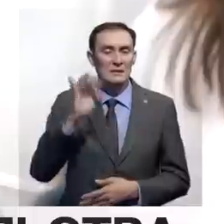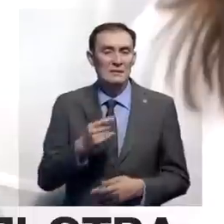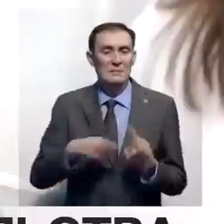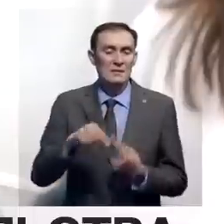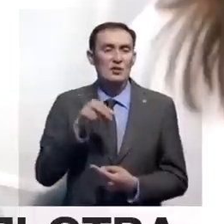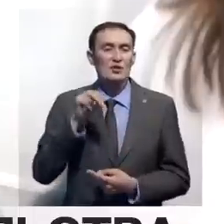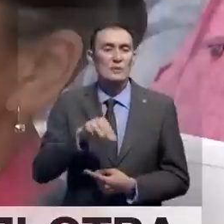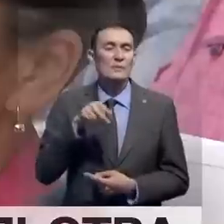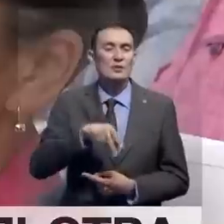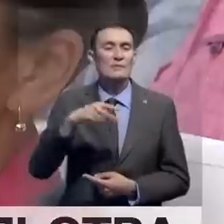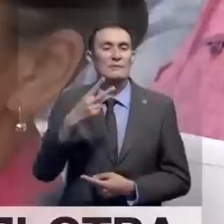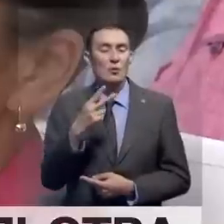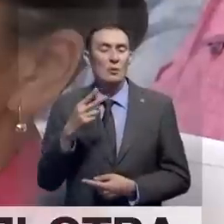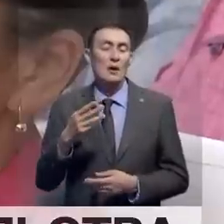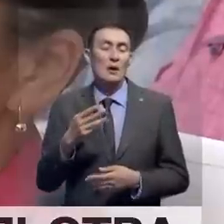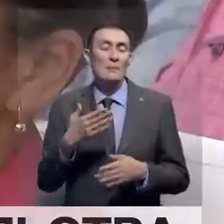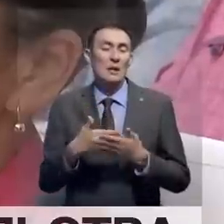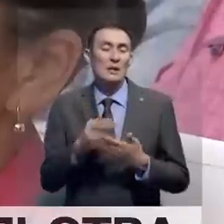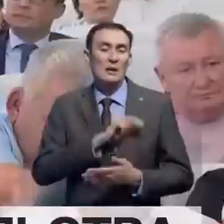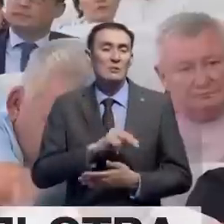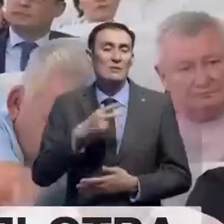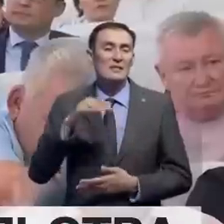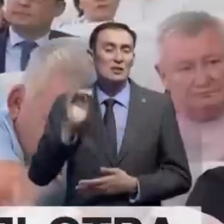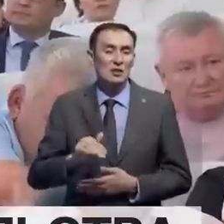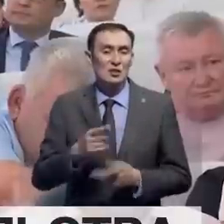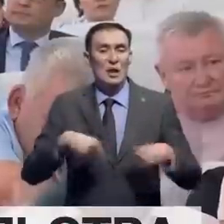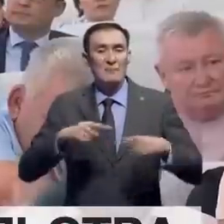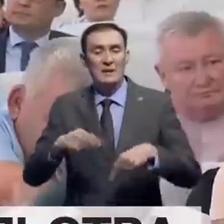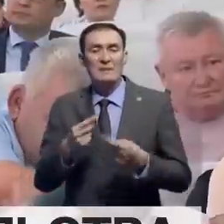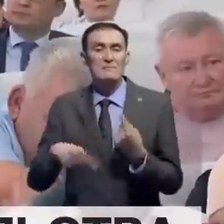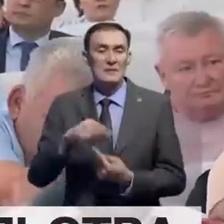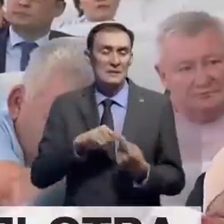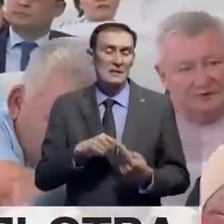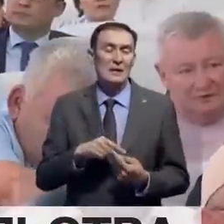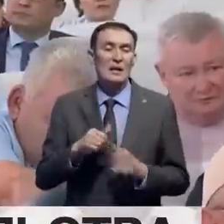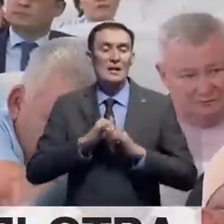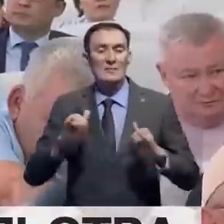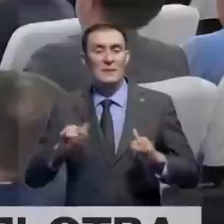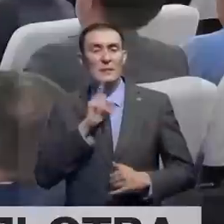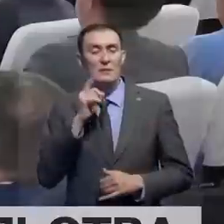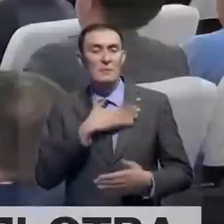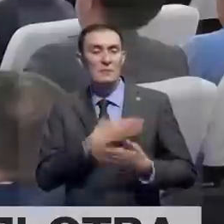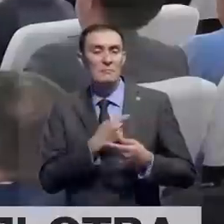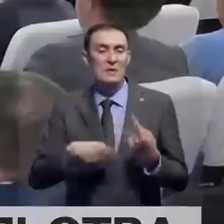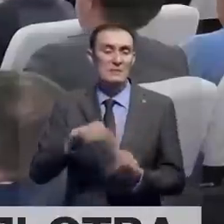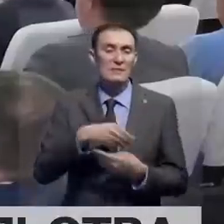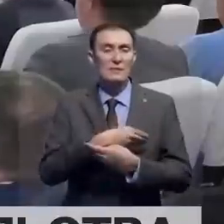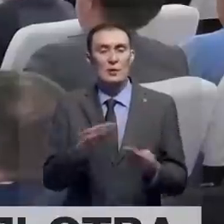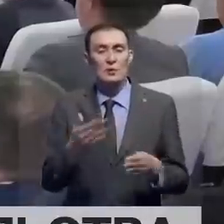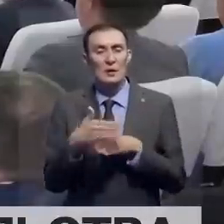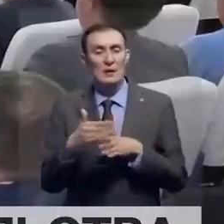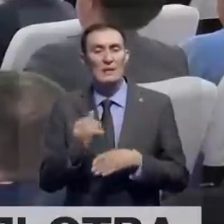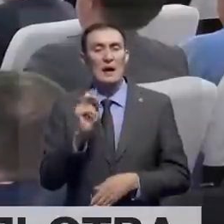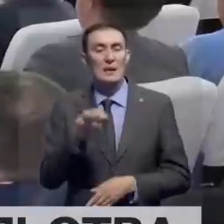процентов чем 2022 функционирует порядка 20.000 объектов малого и сред него бизнеса в регионе для развития молодежного предпринимательства выдают